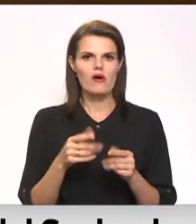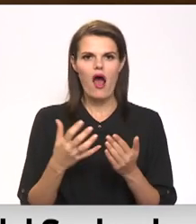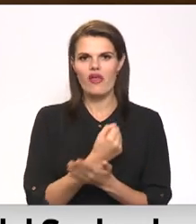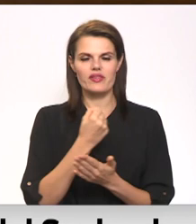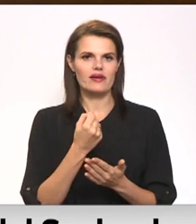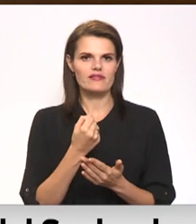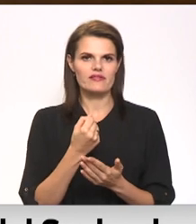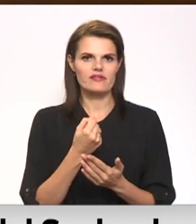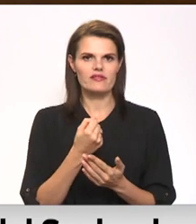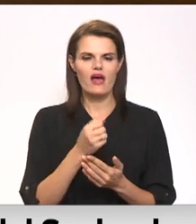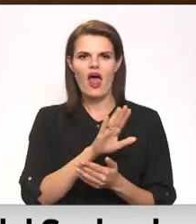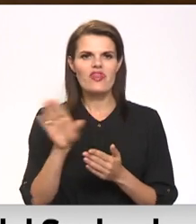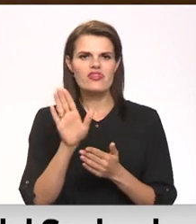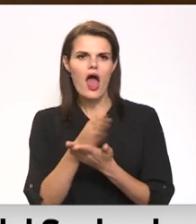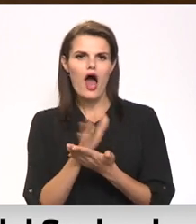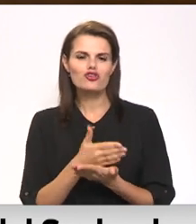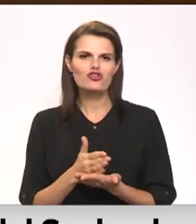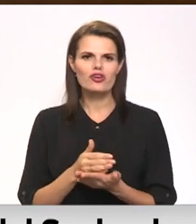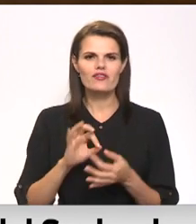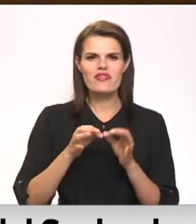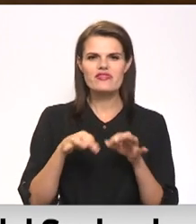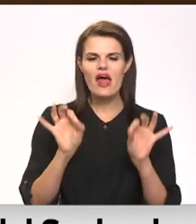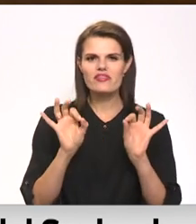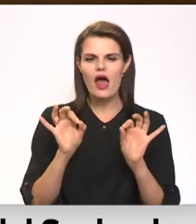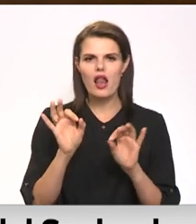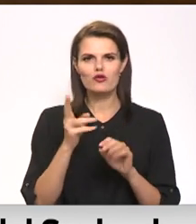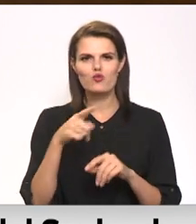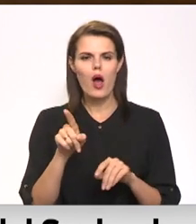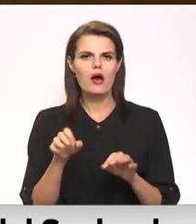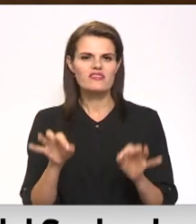Atrast nenošķir detaļas no būtiskā,